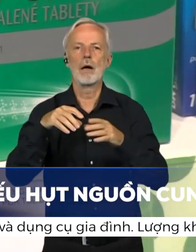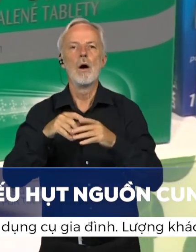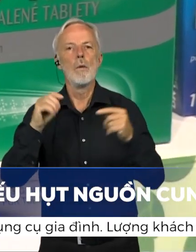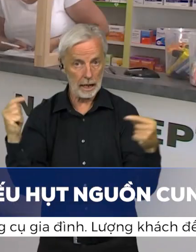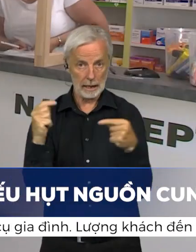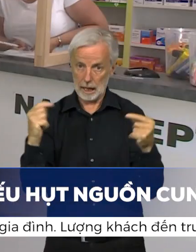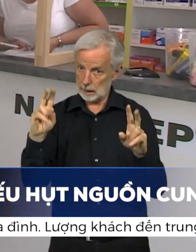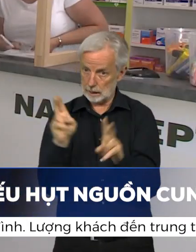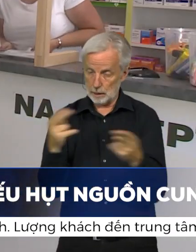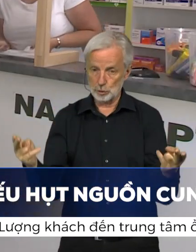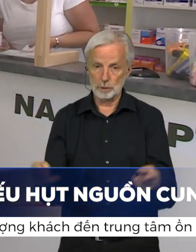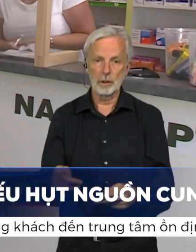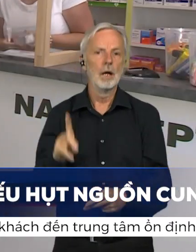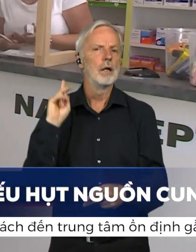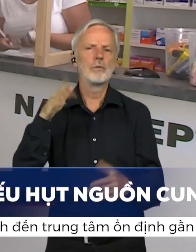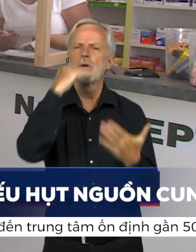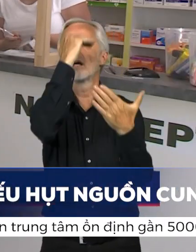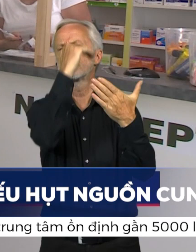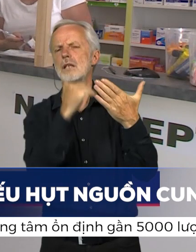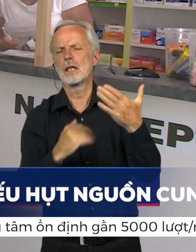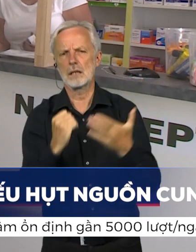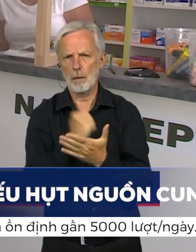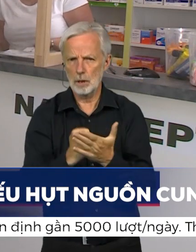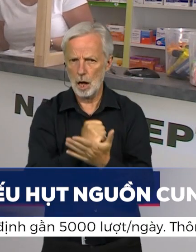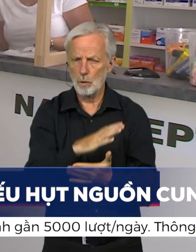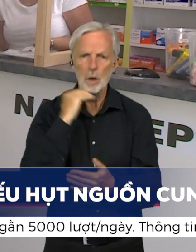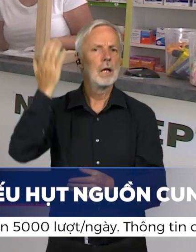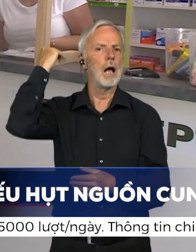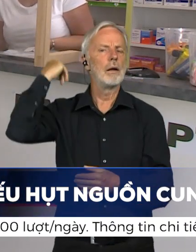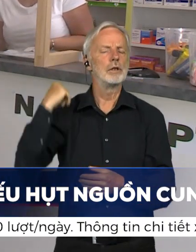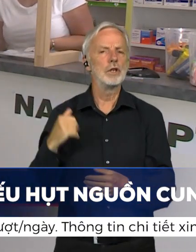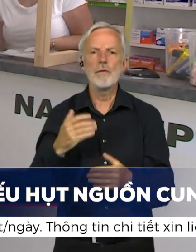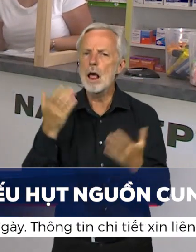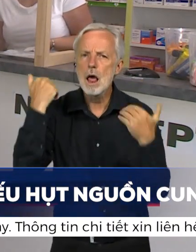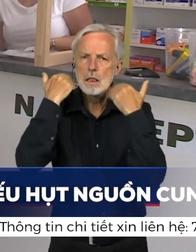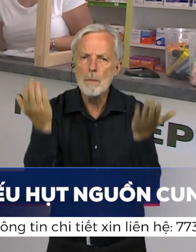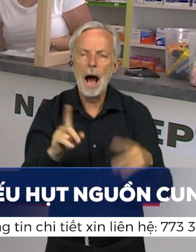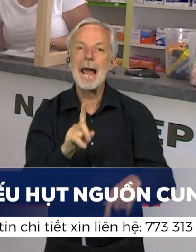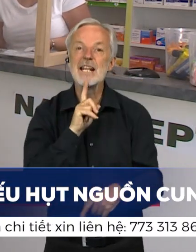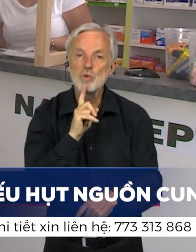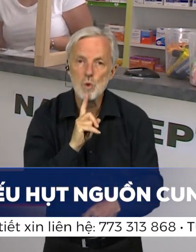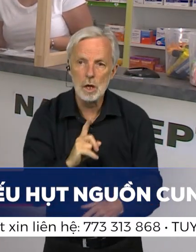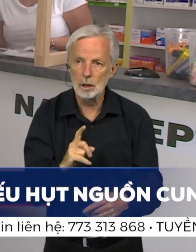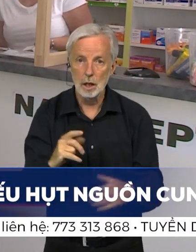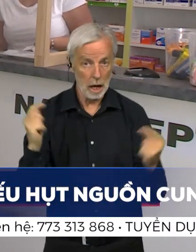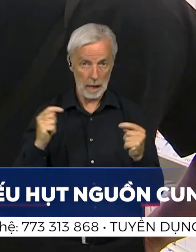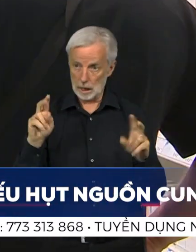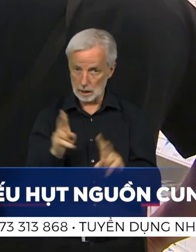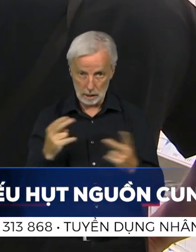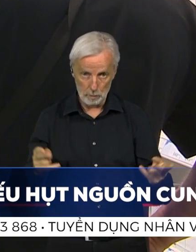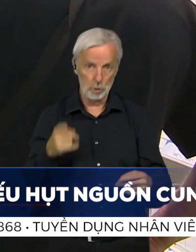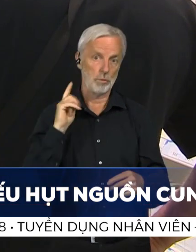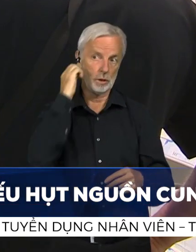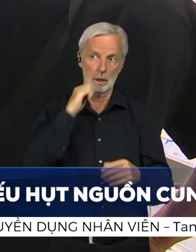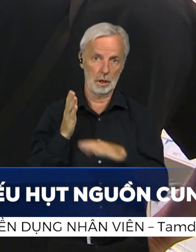thế. Một dược sĩ cho biết, lâu nay insulin là loại dược phẩm không thể thay thế, do đó khi không thể tự mua tại các nhà thuốc vì không có